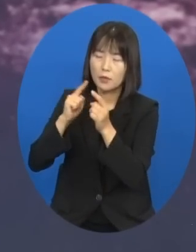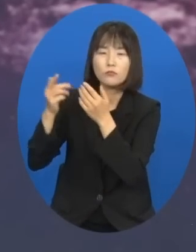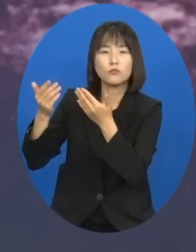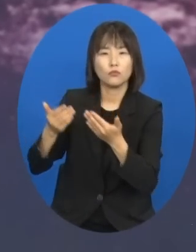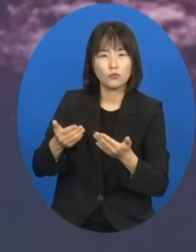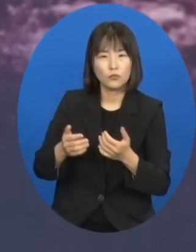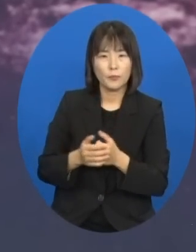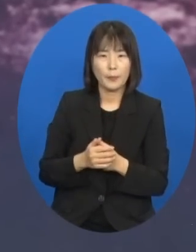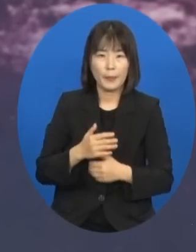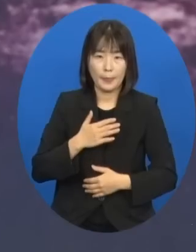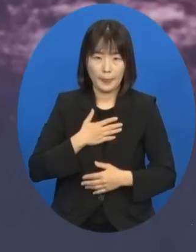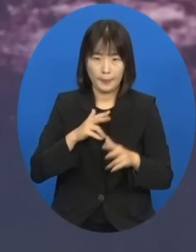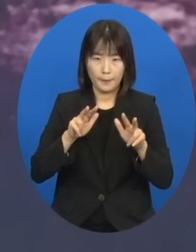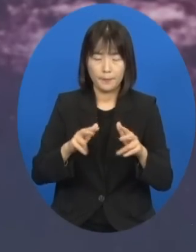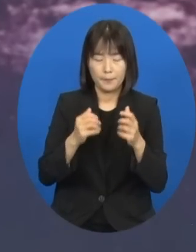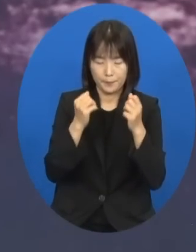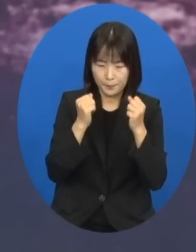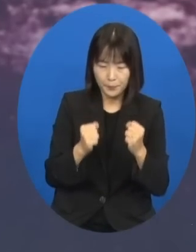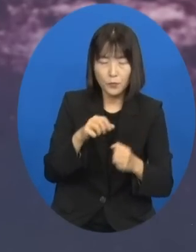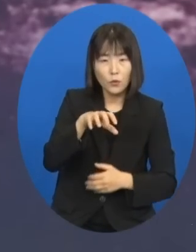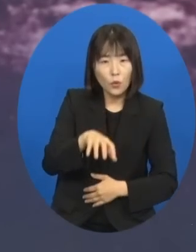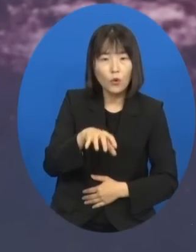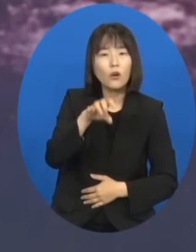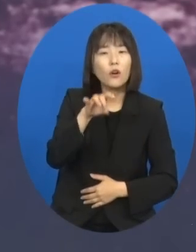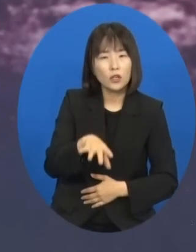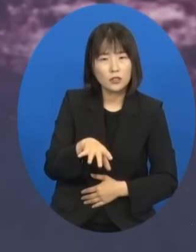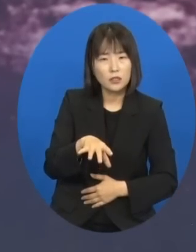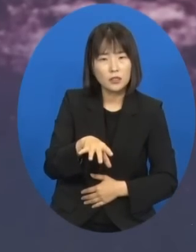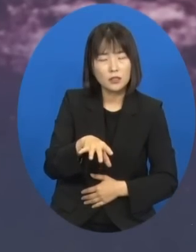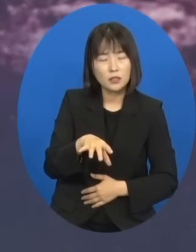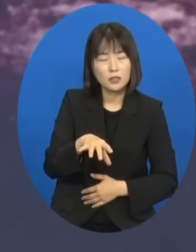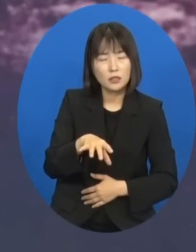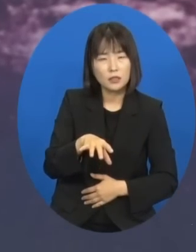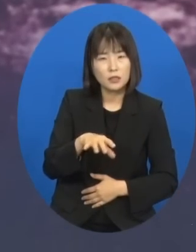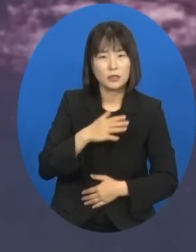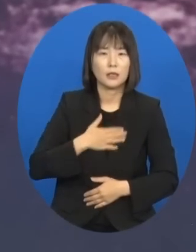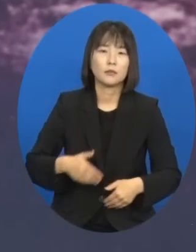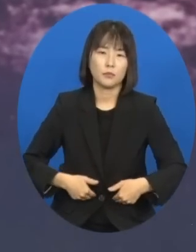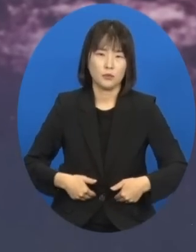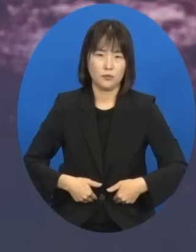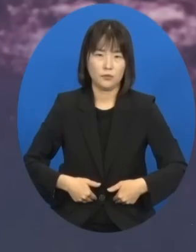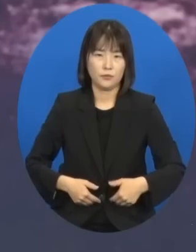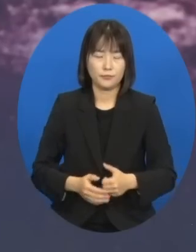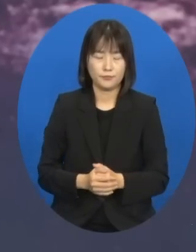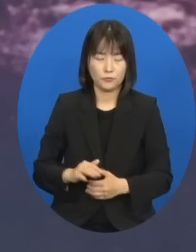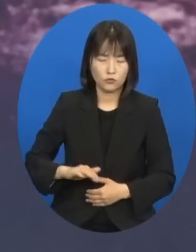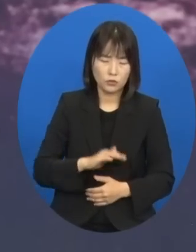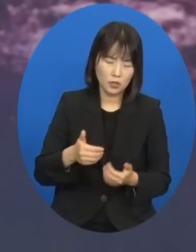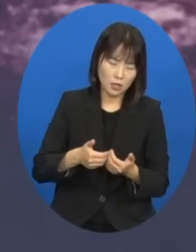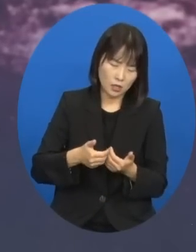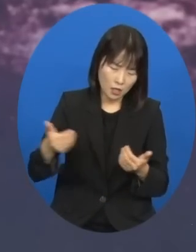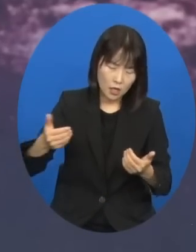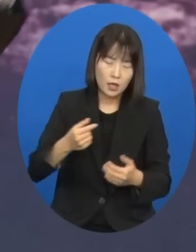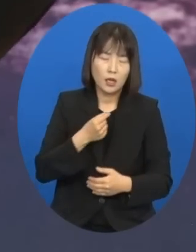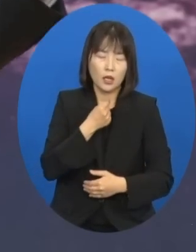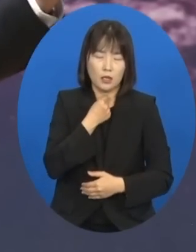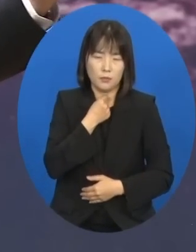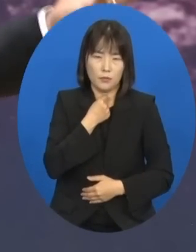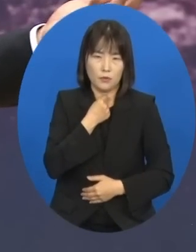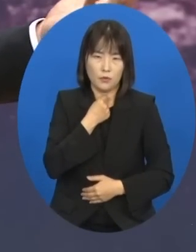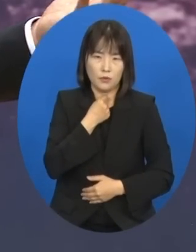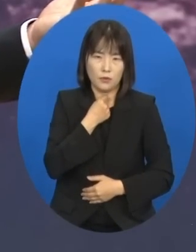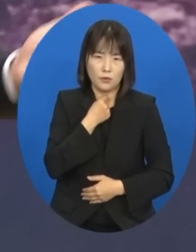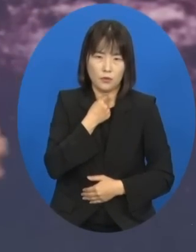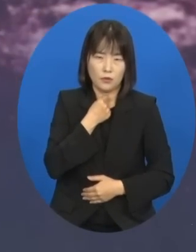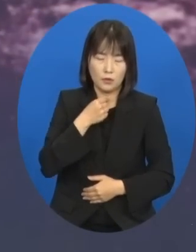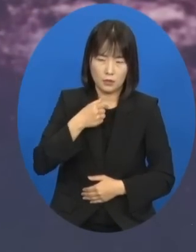아, 내가 지금 머물러 있을 것이 어디냐라고 하는 것이죠. 우리가 떠나고 싶을 때 어딘가 뭔가 가야 될 것 같을